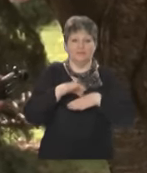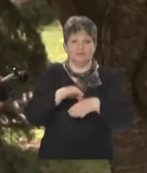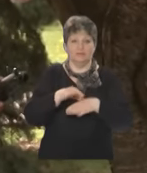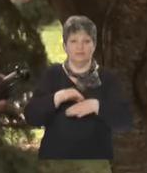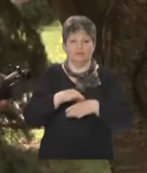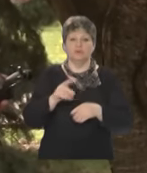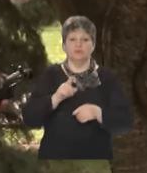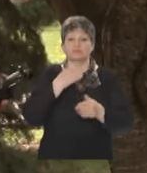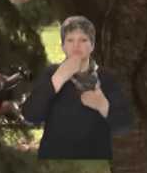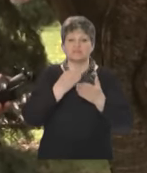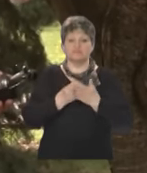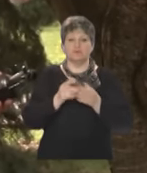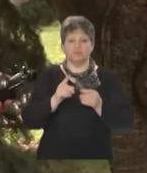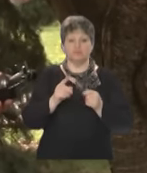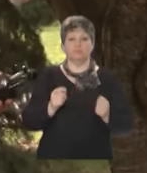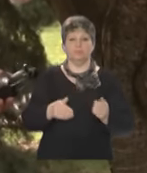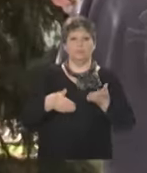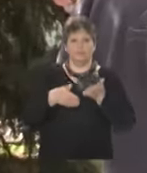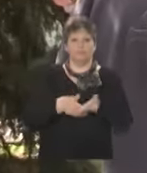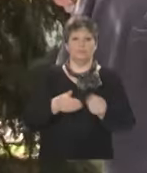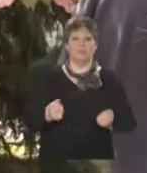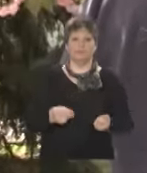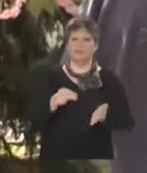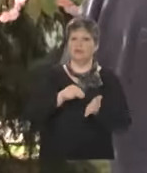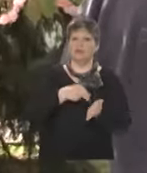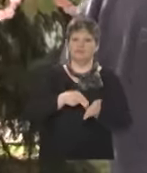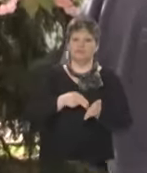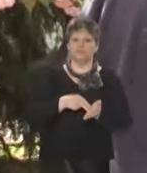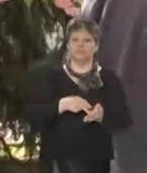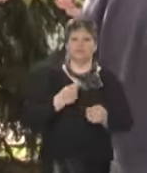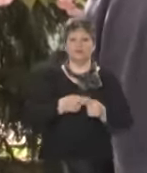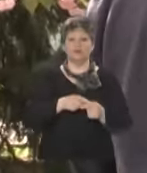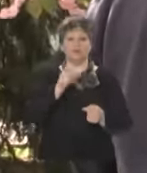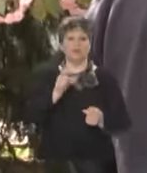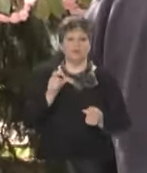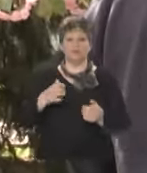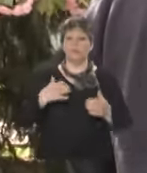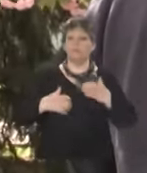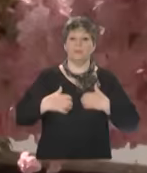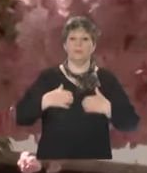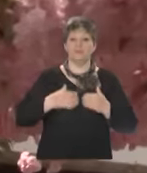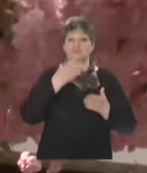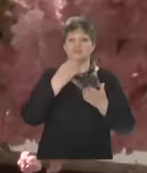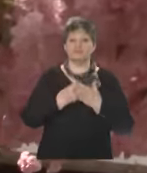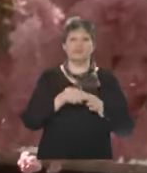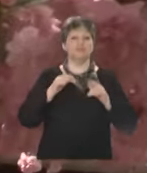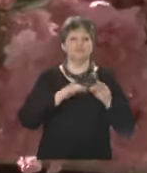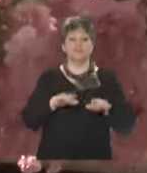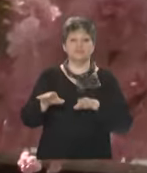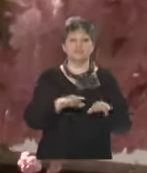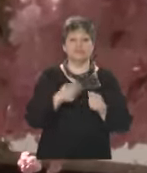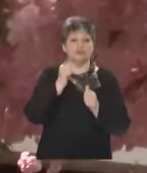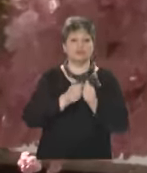що свої рани воно заростає. Черкасці, романтики і не тільки, поспішаючи у своїх